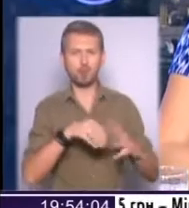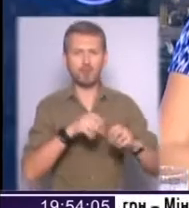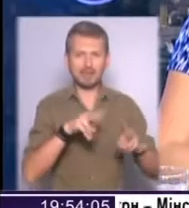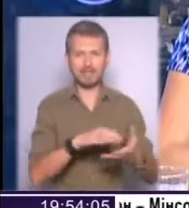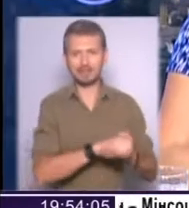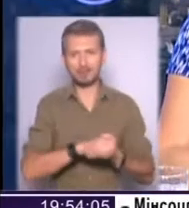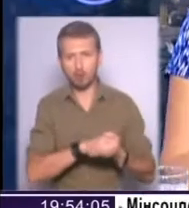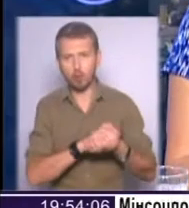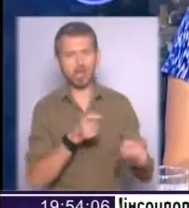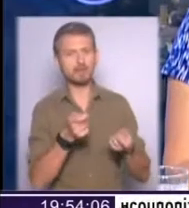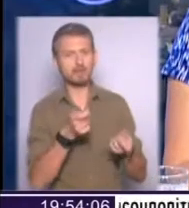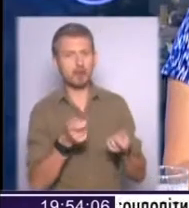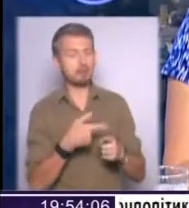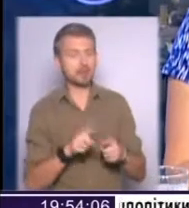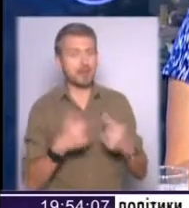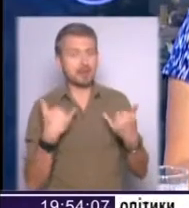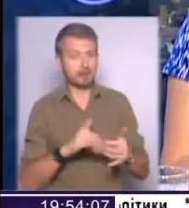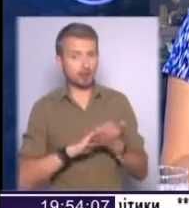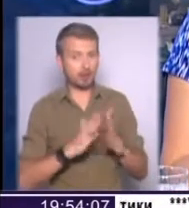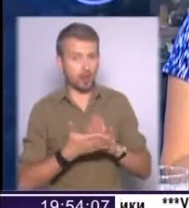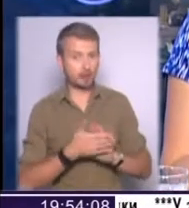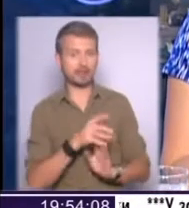існуючих. Ну, це дивна ситуація з